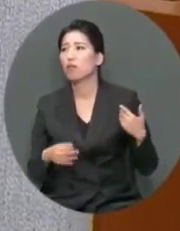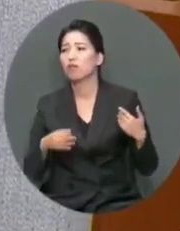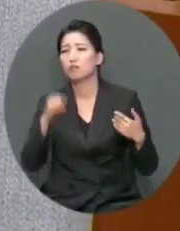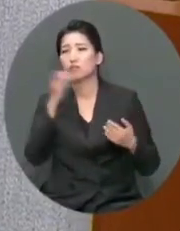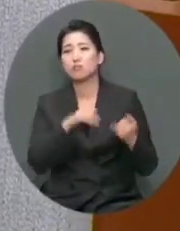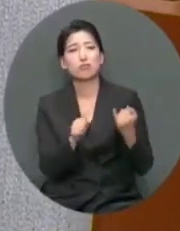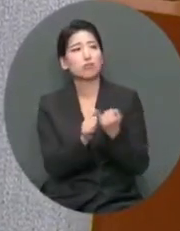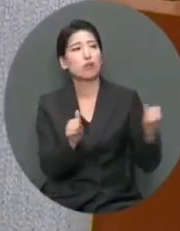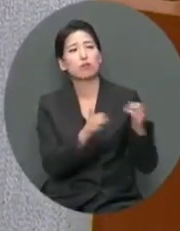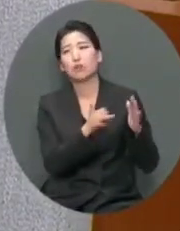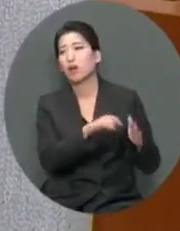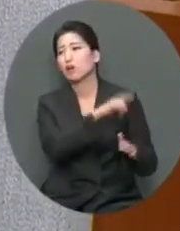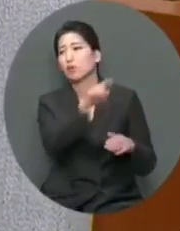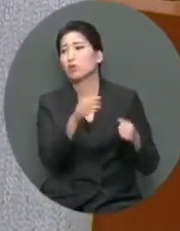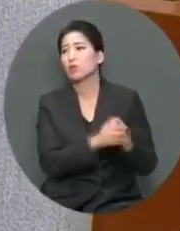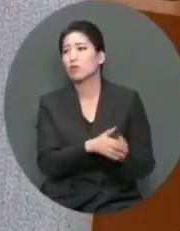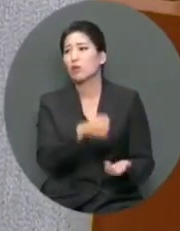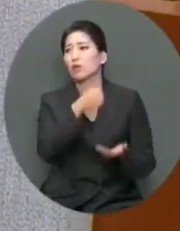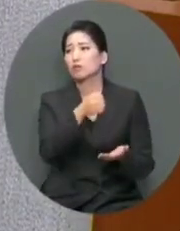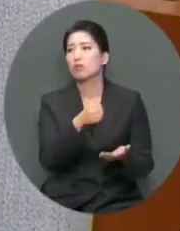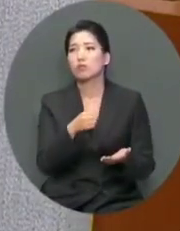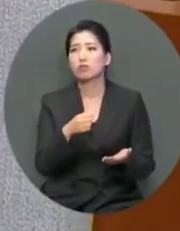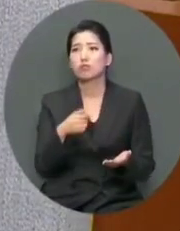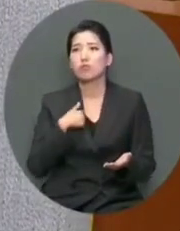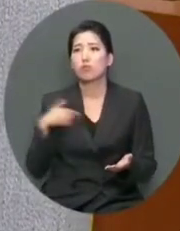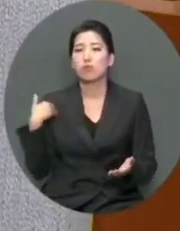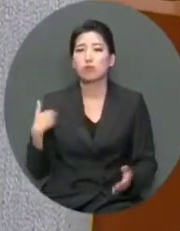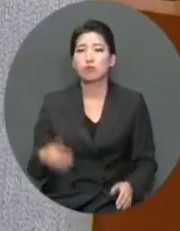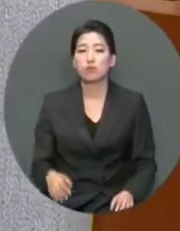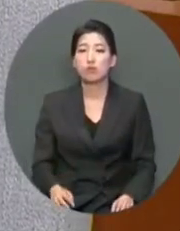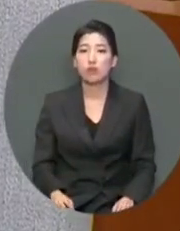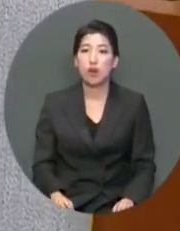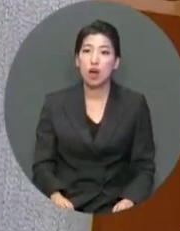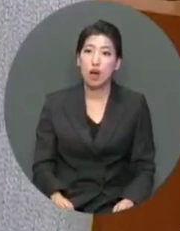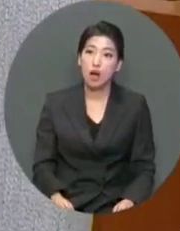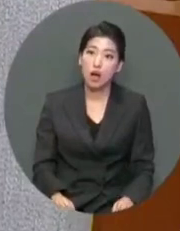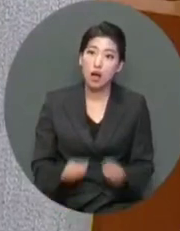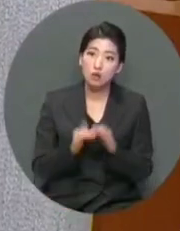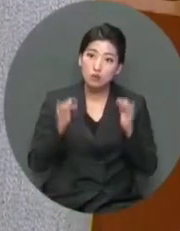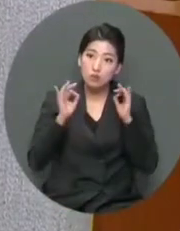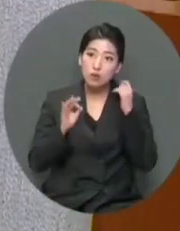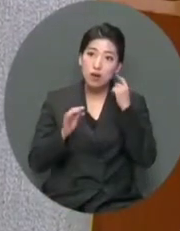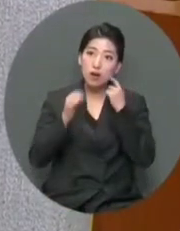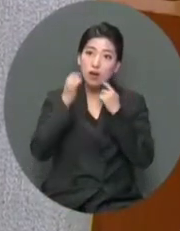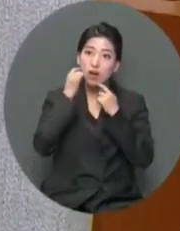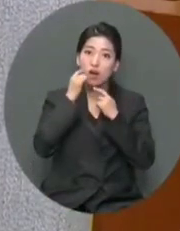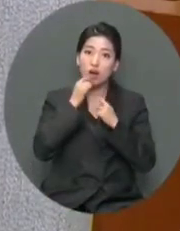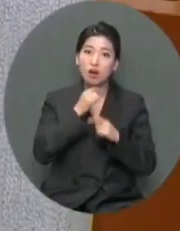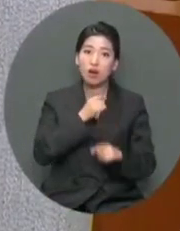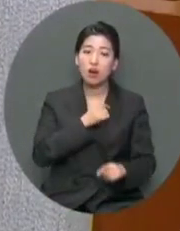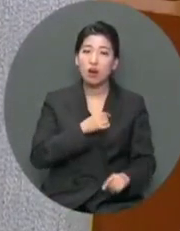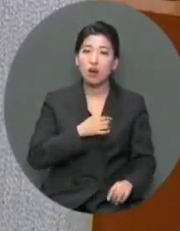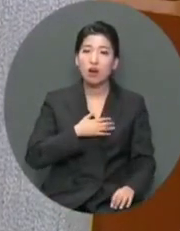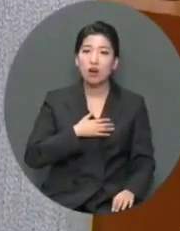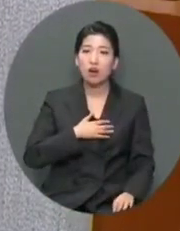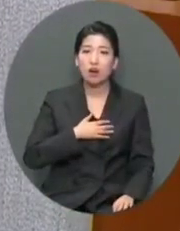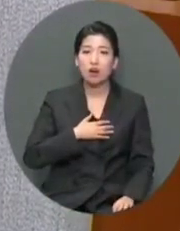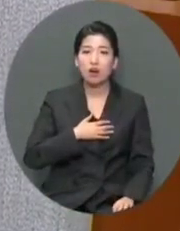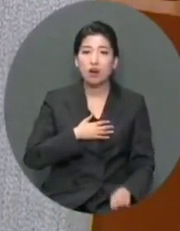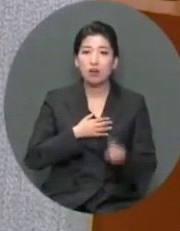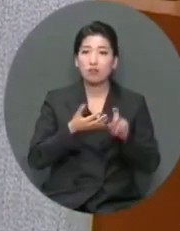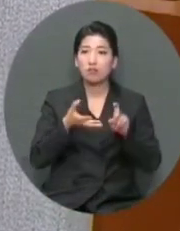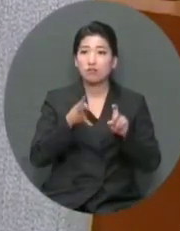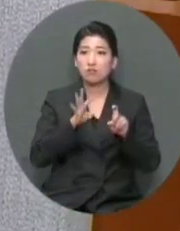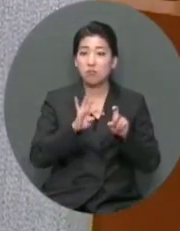거 어제 제가 말씀드렸잖아요. 엄청난 상처였어요. 국민들한테. 저한테도 상처예요. 아, 10억